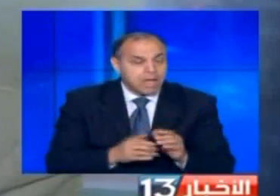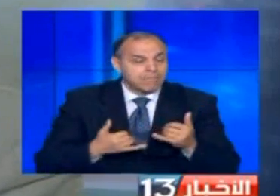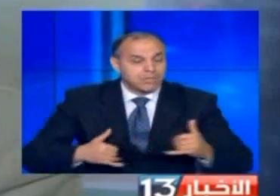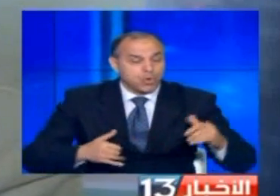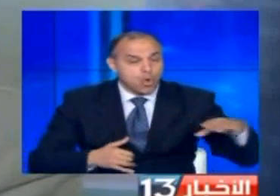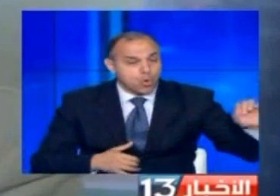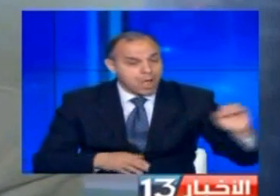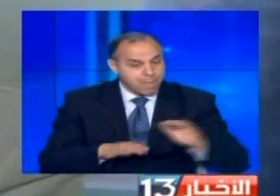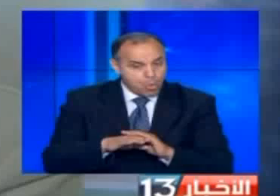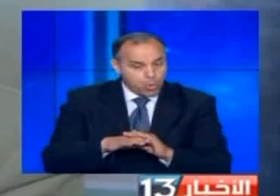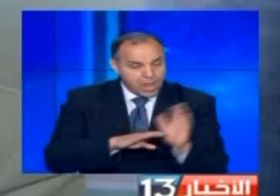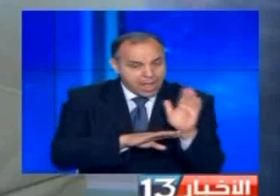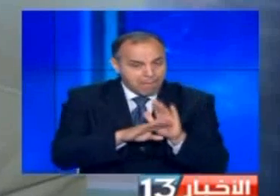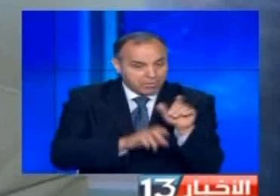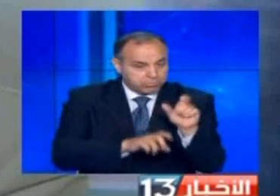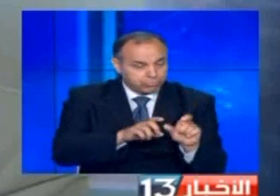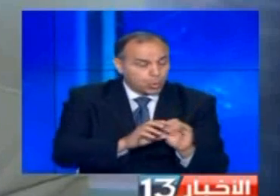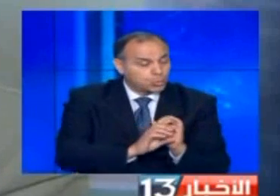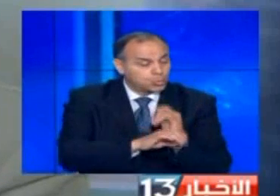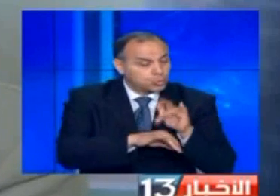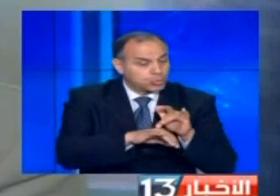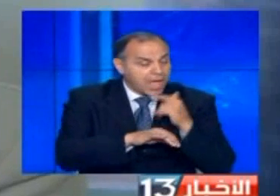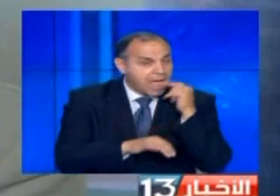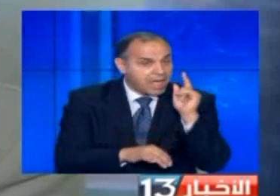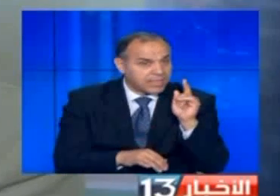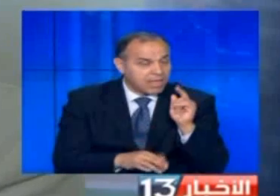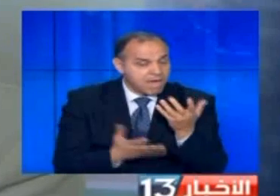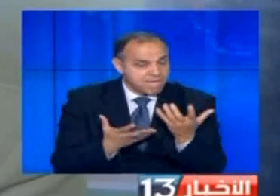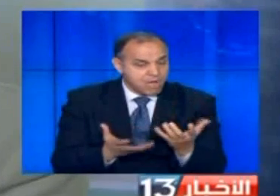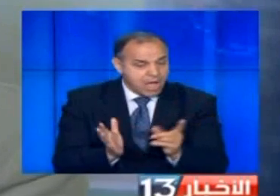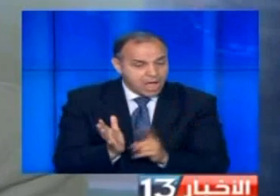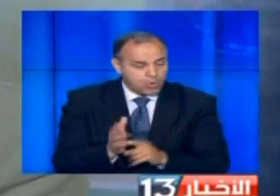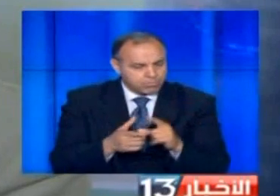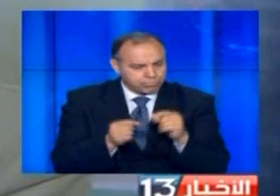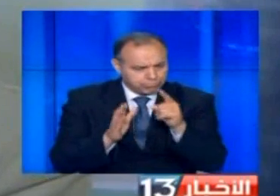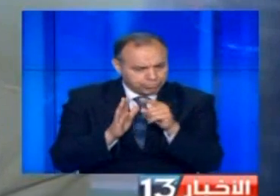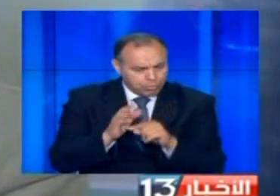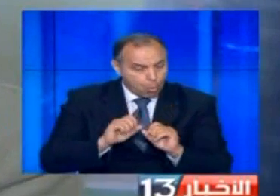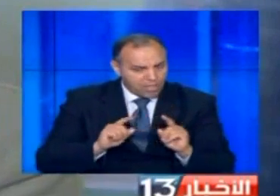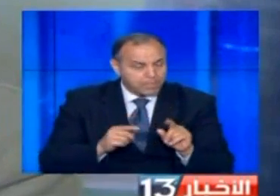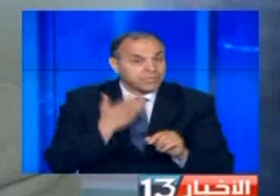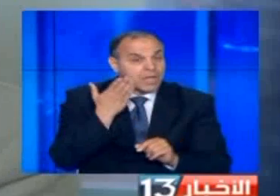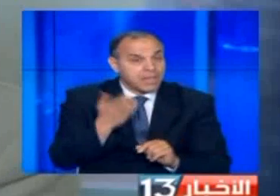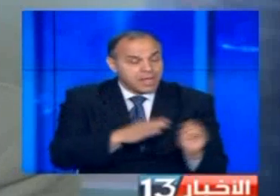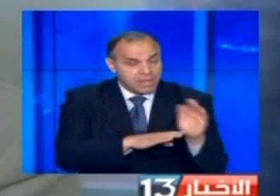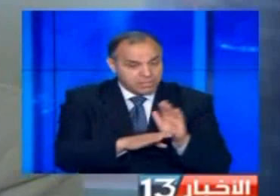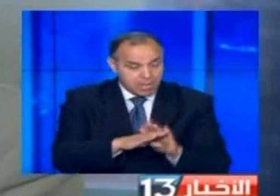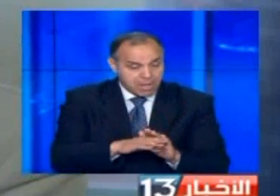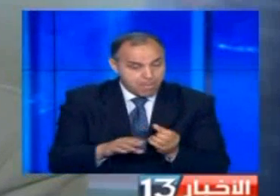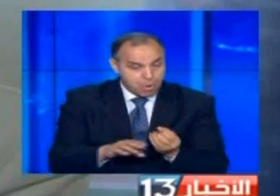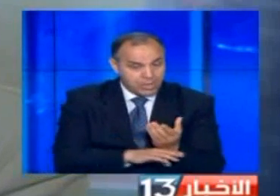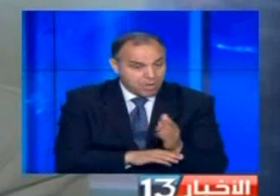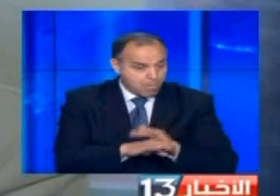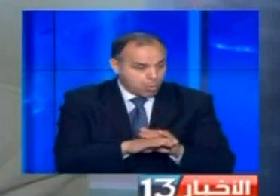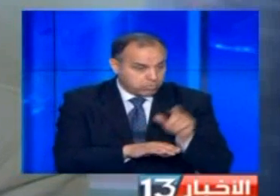اوروبا المتعلقه بحمايه الاشخاص هي نفسها في حاجه الى قانون مفصل ودقيق يضمن حمايه المعطيات